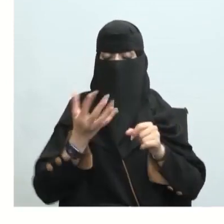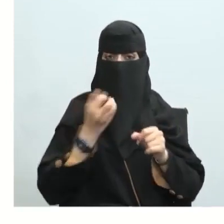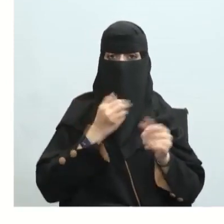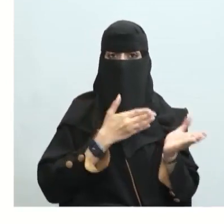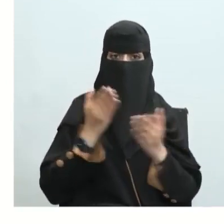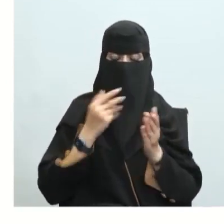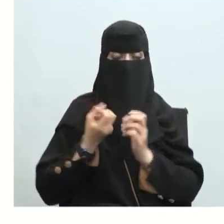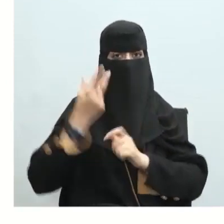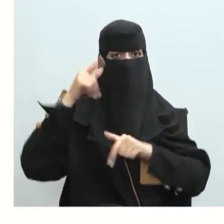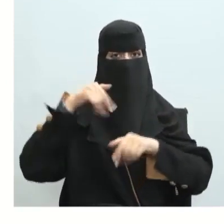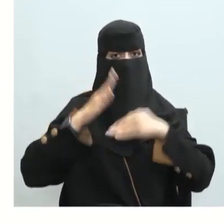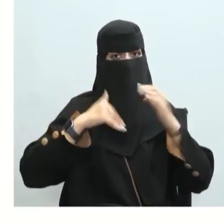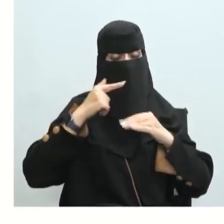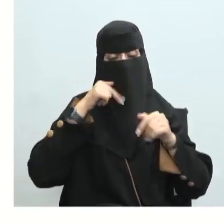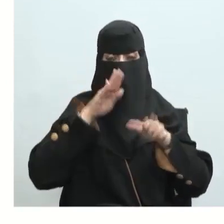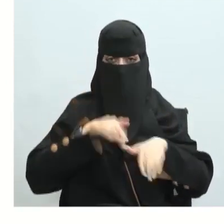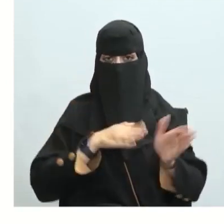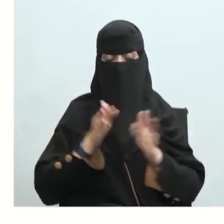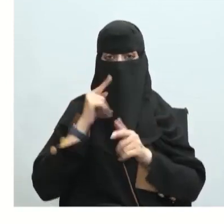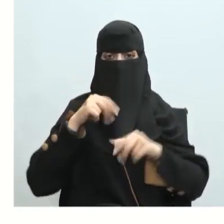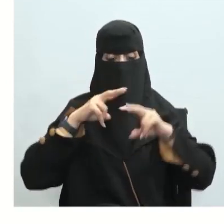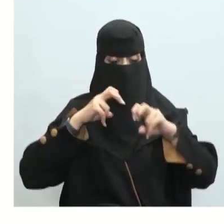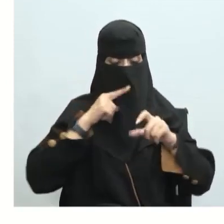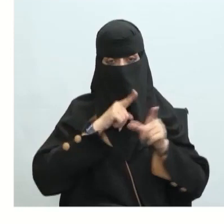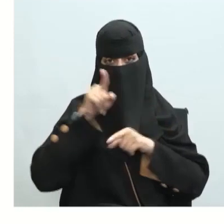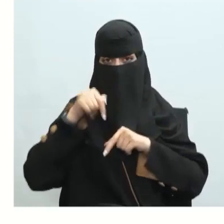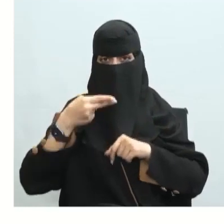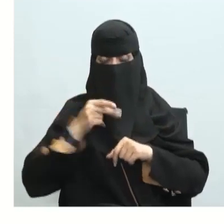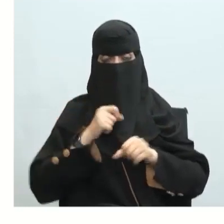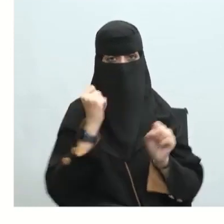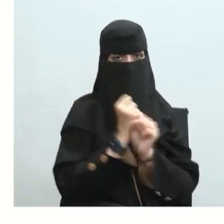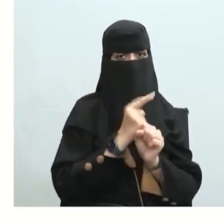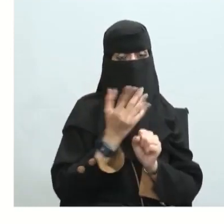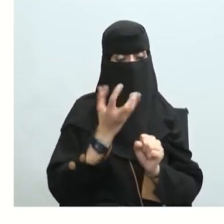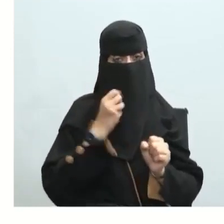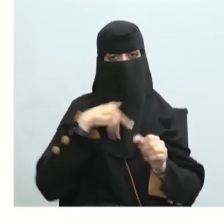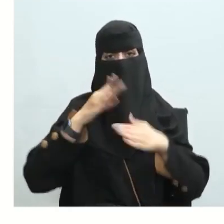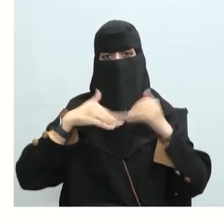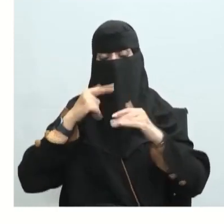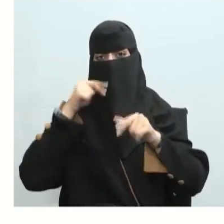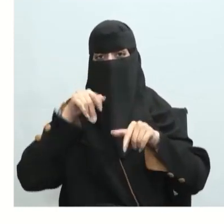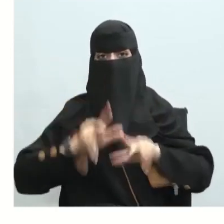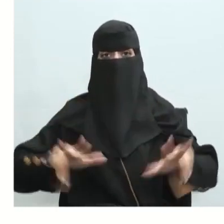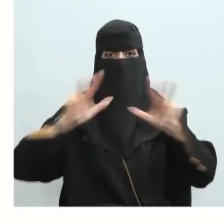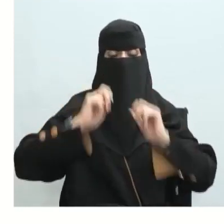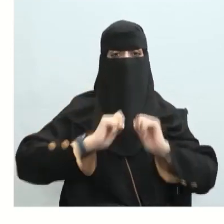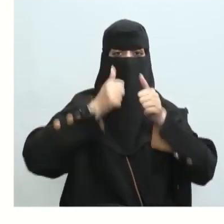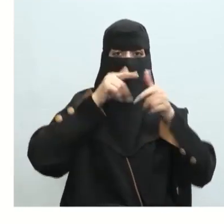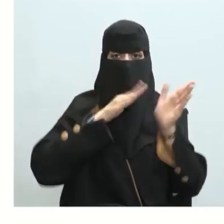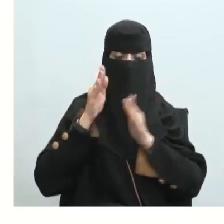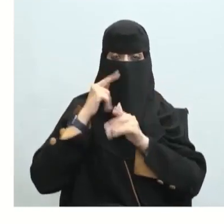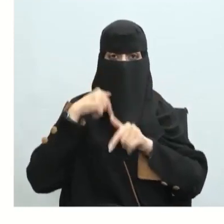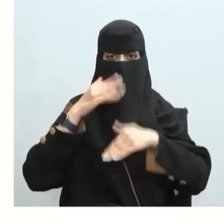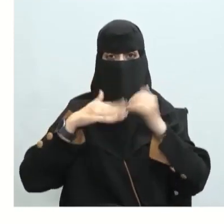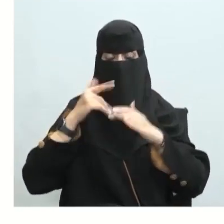ترويج افكارهم ومهاراتهم كذلك الباحثون عن الوظائف بحاجه الى المهاره في عرض قدراتهم